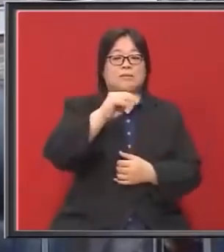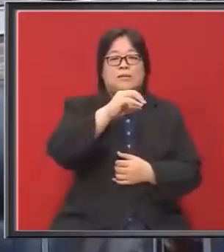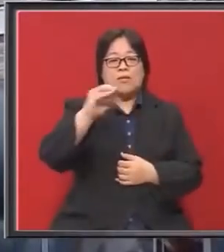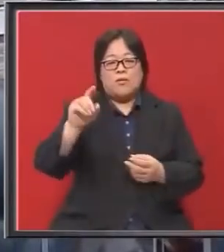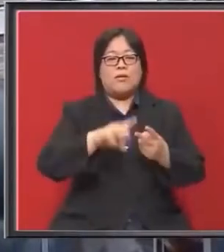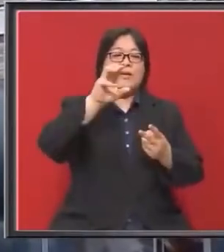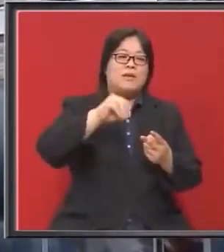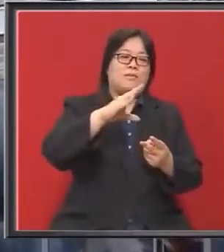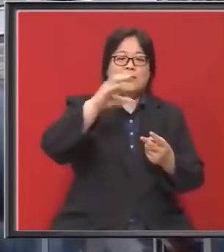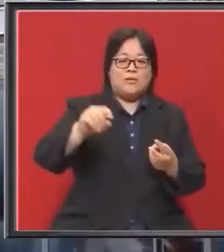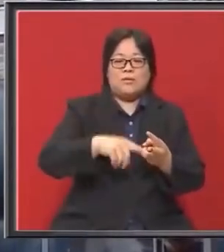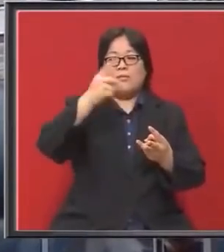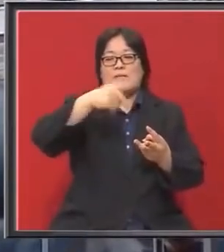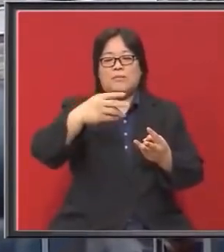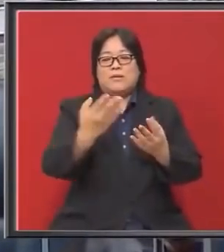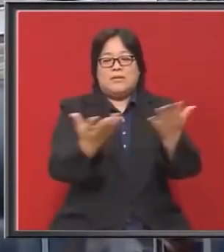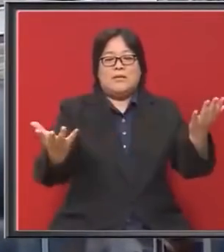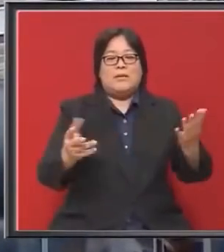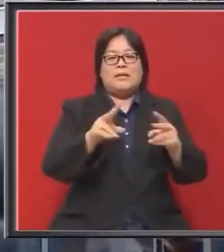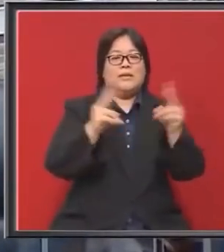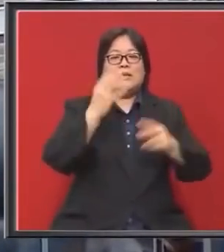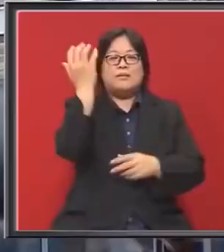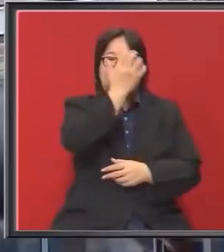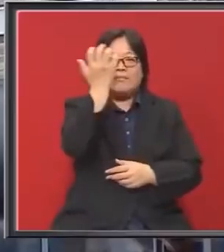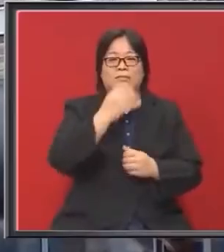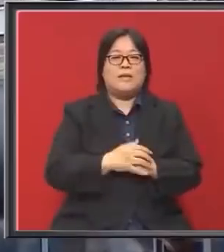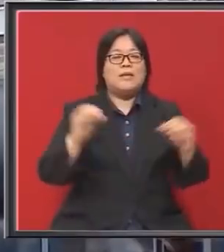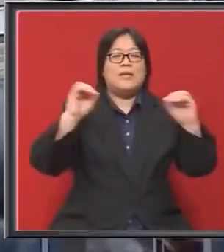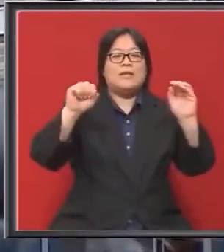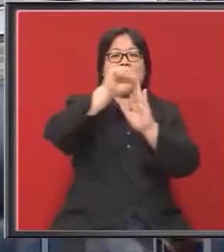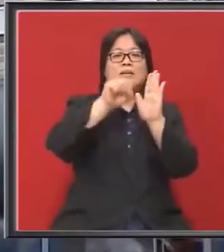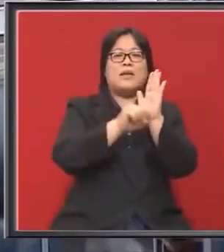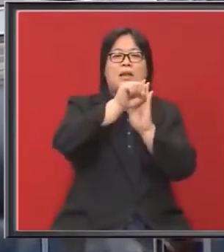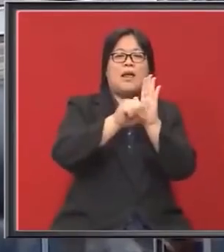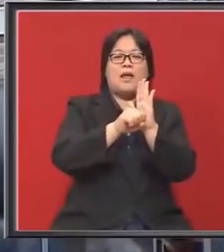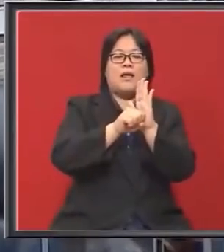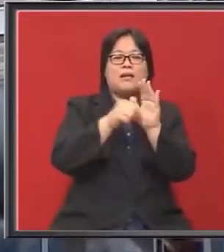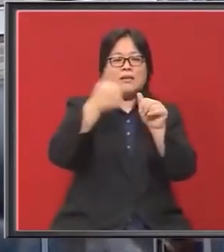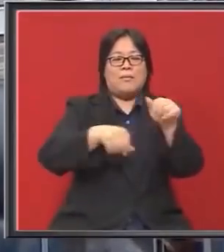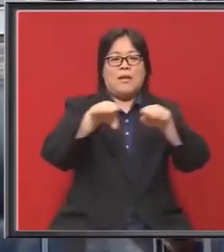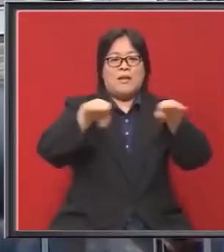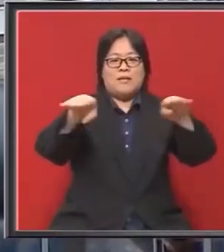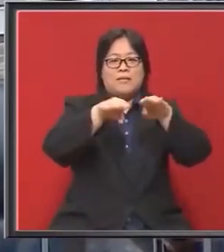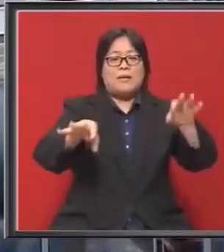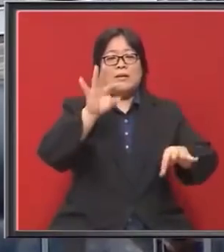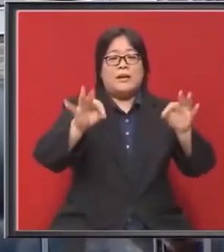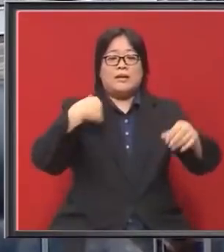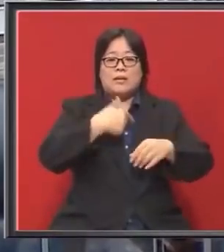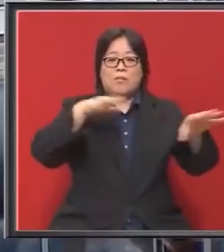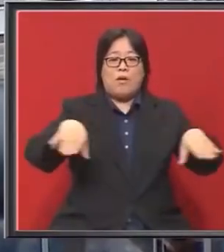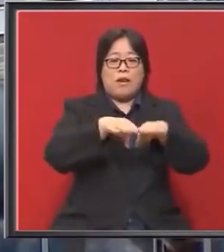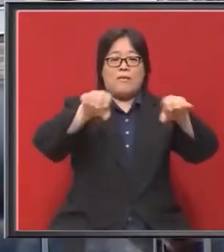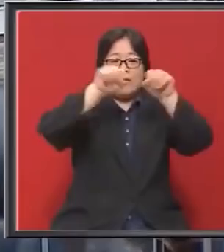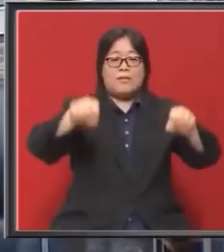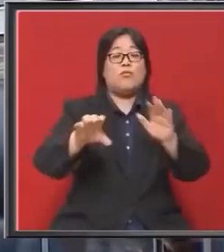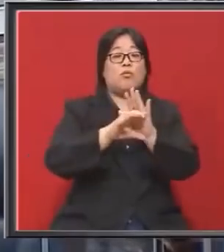sience Olla imsi Olla pipis manis sangat mengeluhkan kadas syarat-syarat tertentu di setiap level Tetapi kalau kita buat